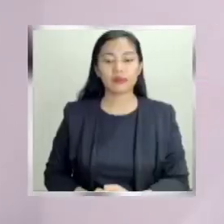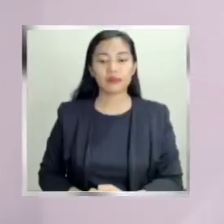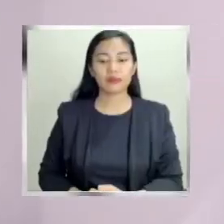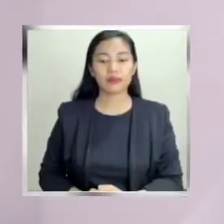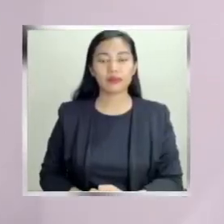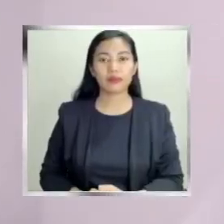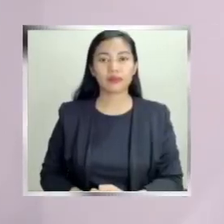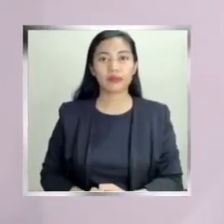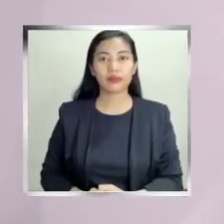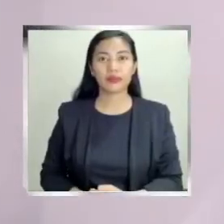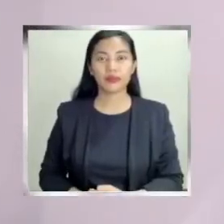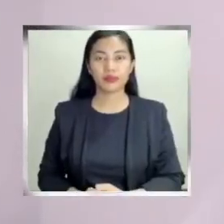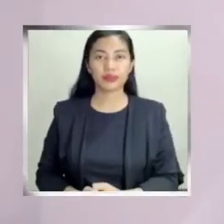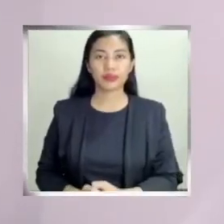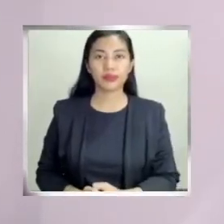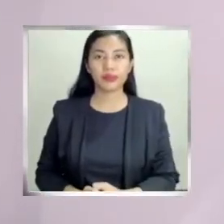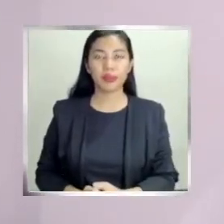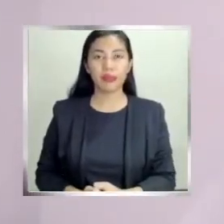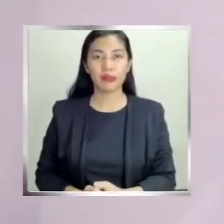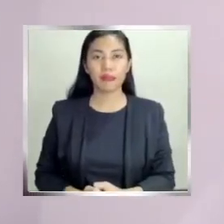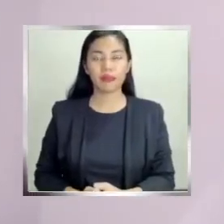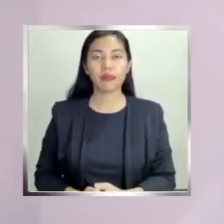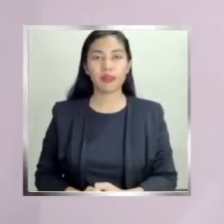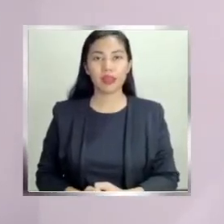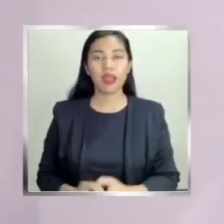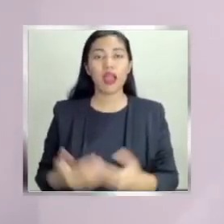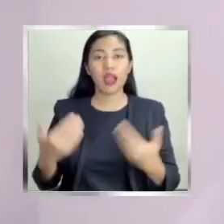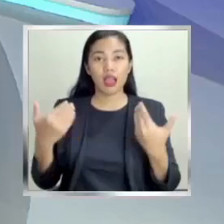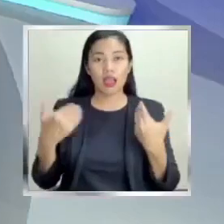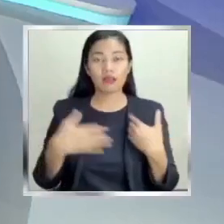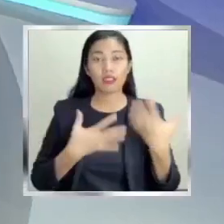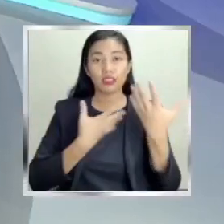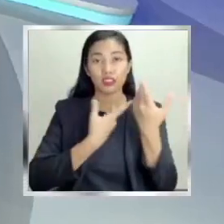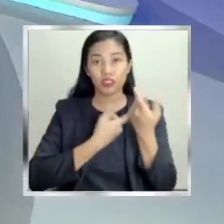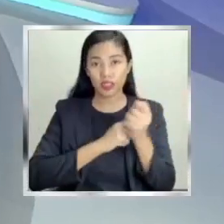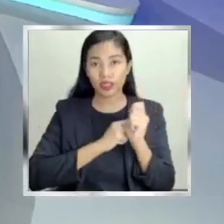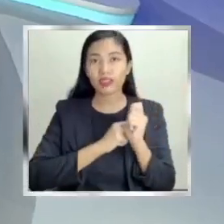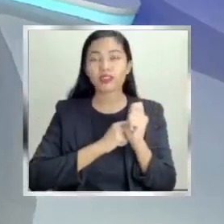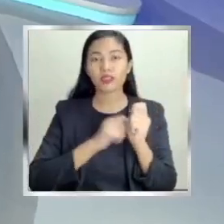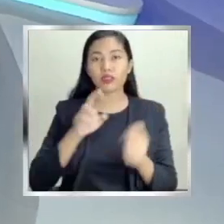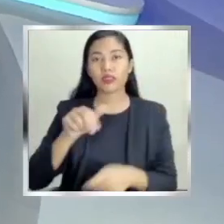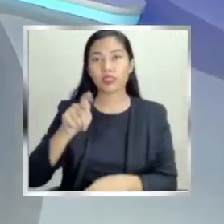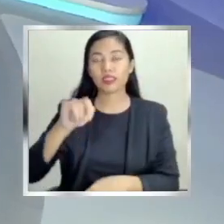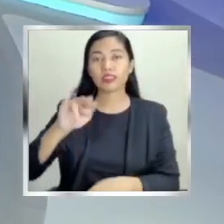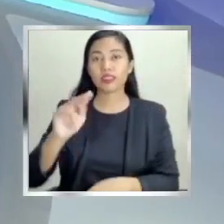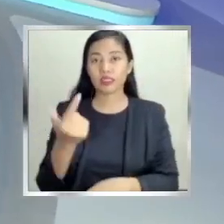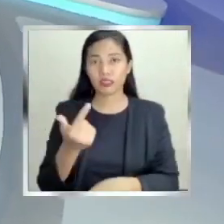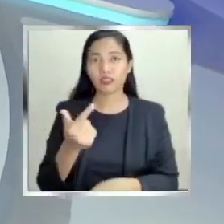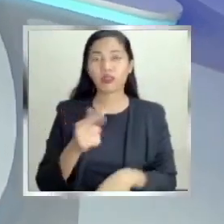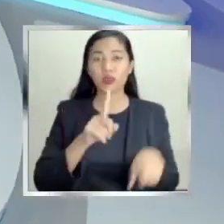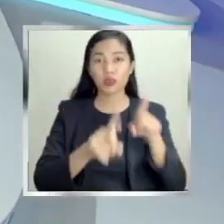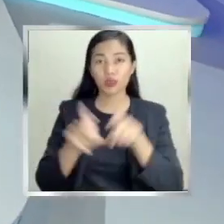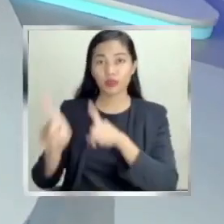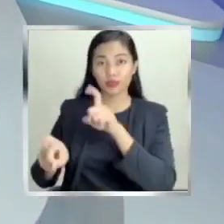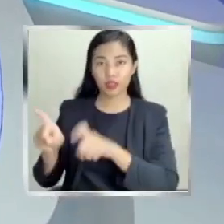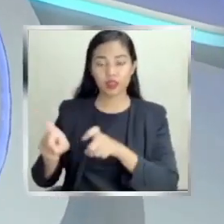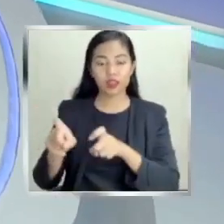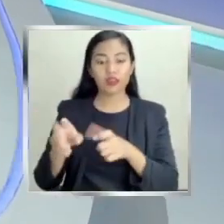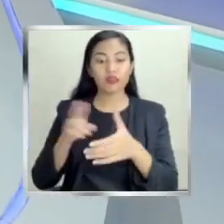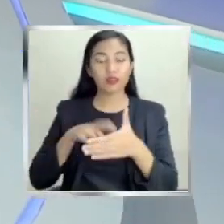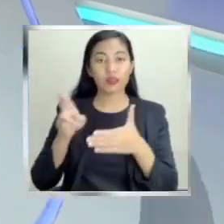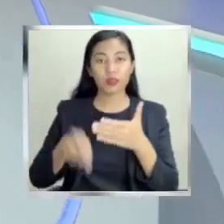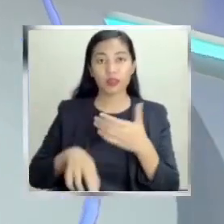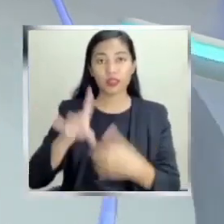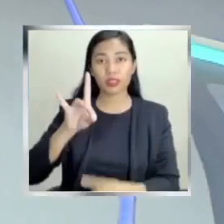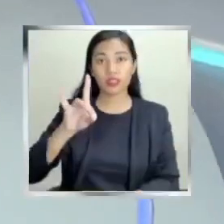Sa inilabas na approval at trust rating survey ng Octa Research, 80% ang nagsabing nasisiyahan sila sa